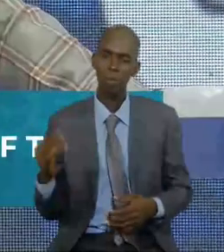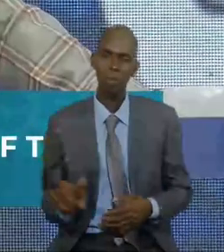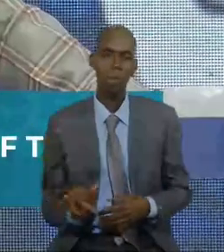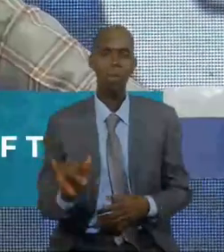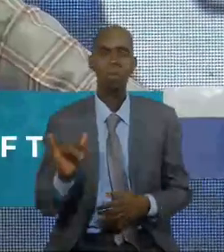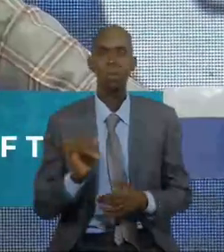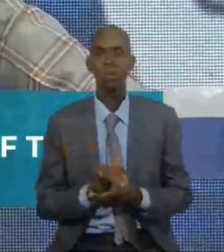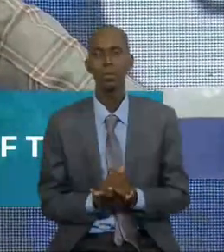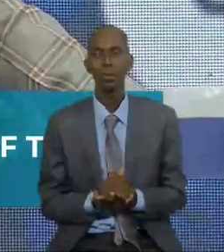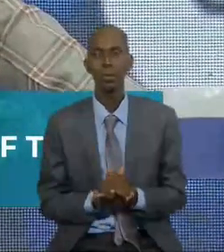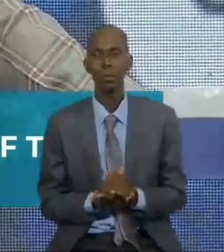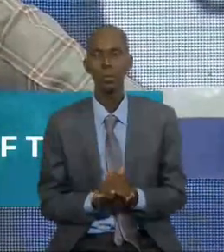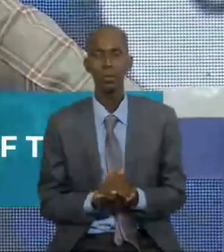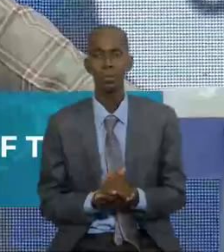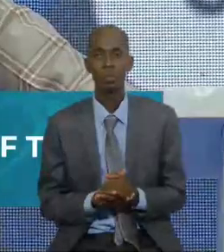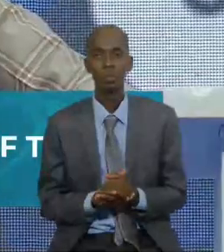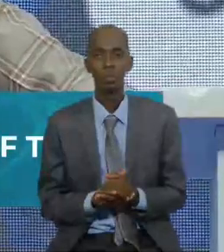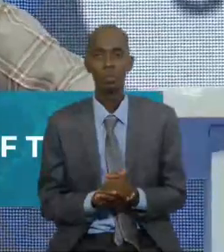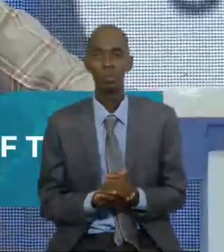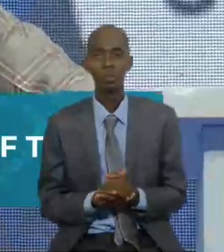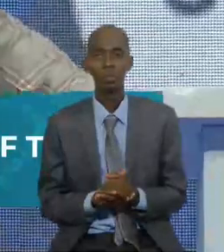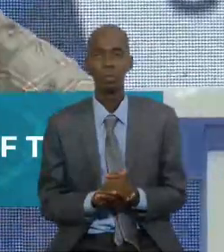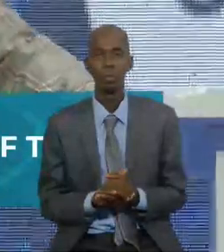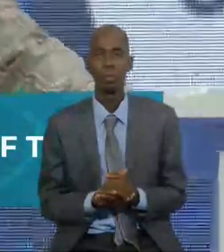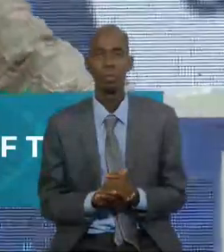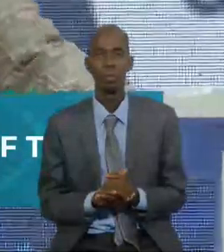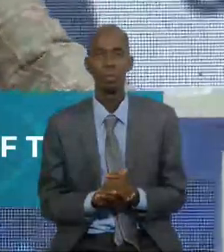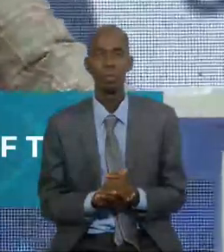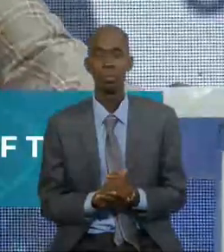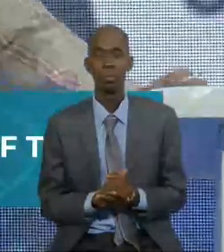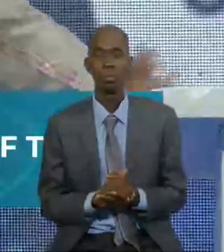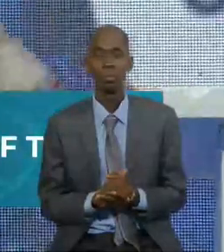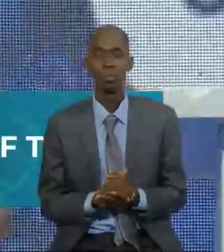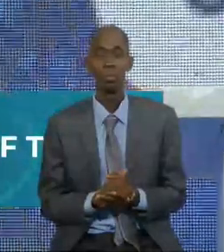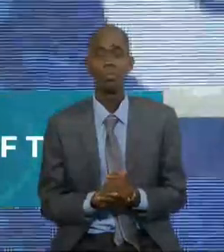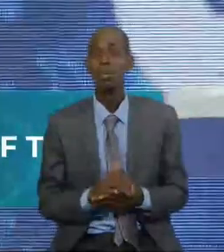sur la terre dans l'éternité à jamais